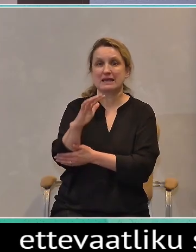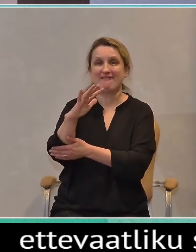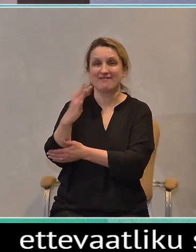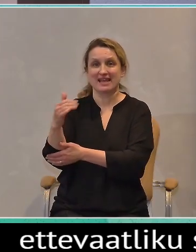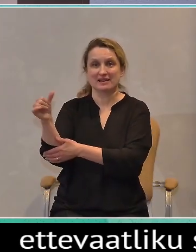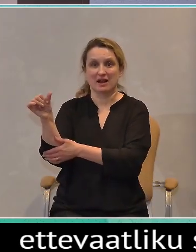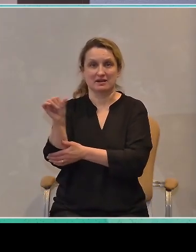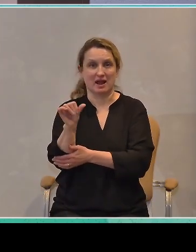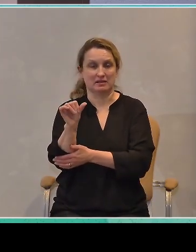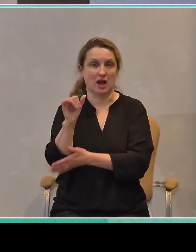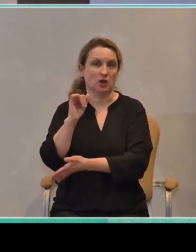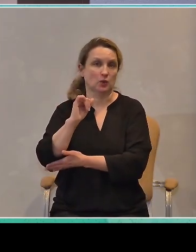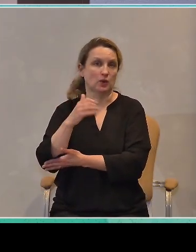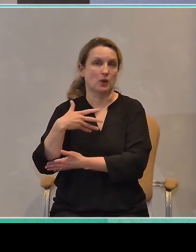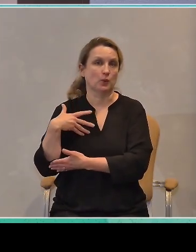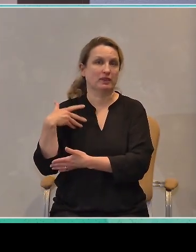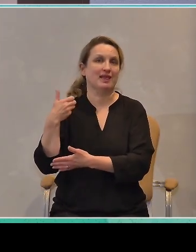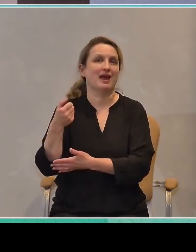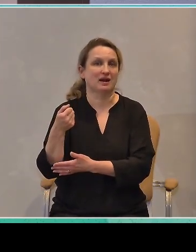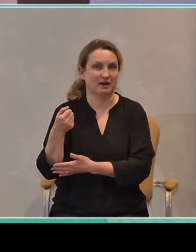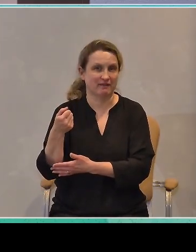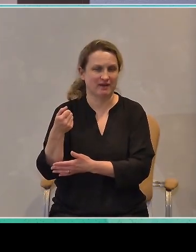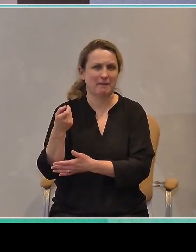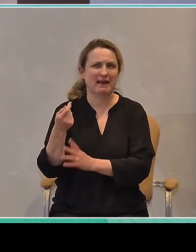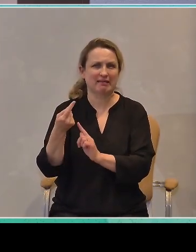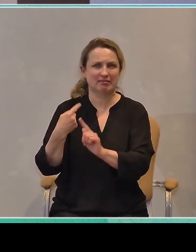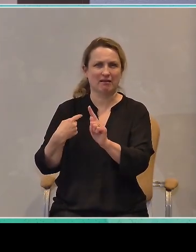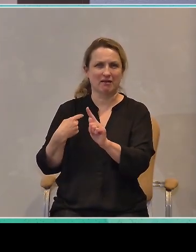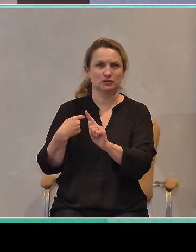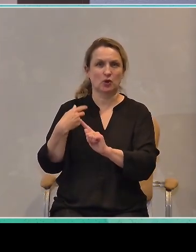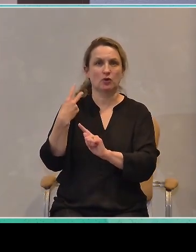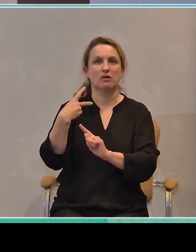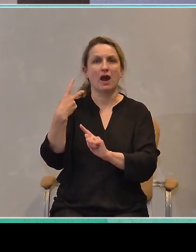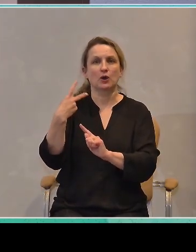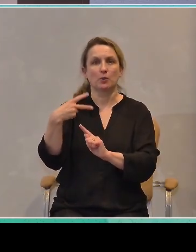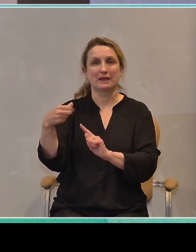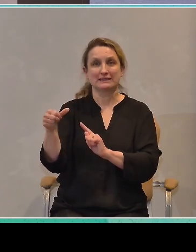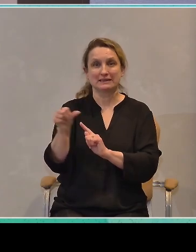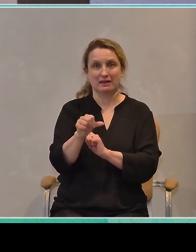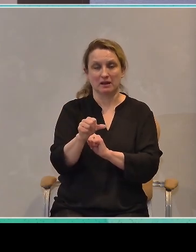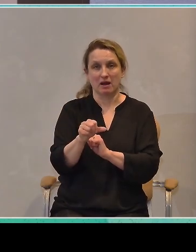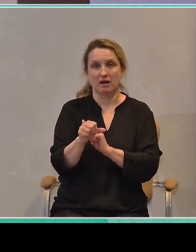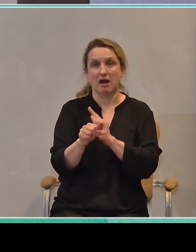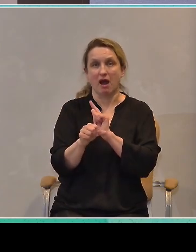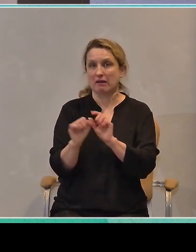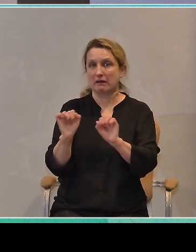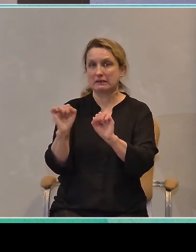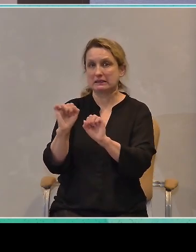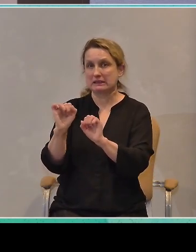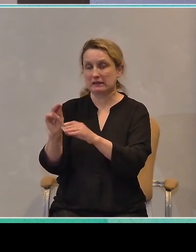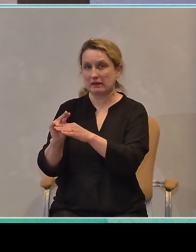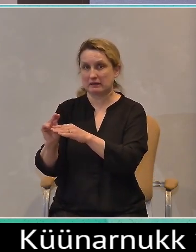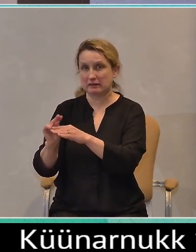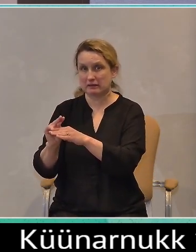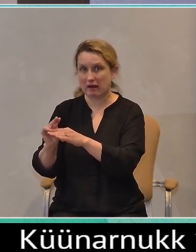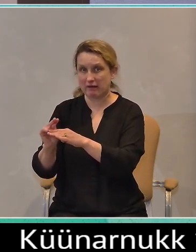nädalal oli tegelikult küünarnukk terve. Väike tagasilöök toimus seal 20. nädala paiku, aga kuna sellele sai kiirelt jälile, siis